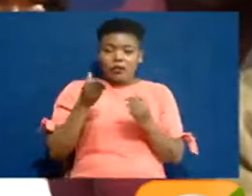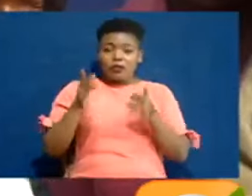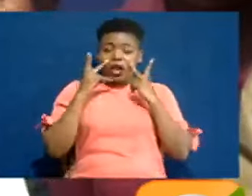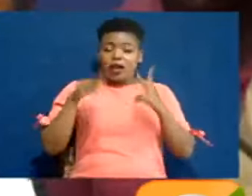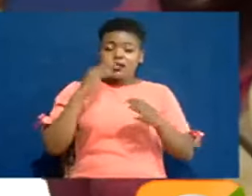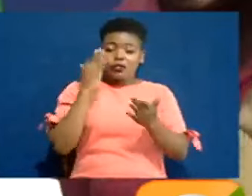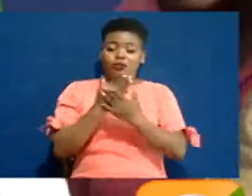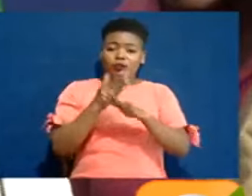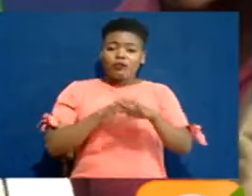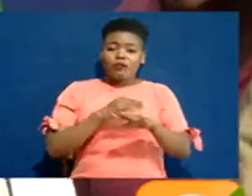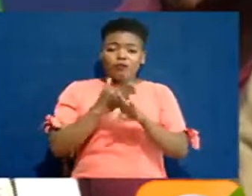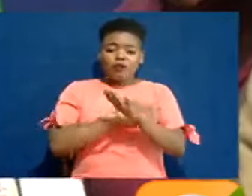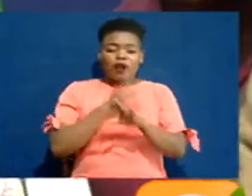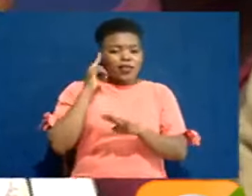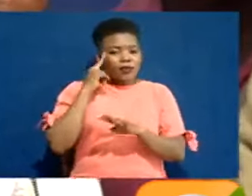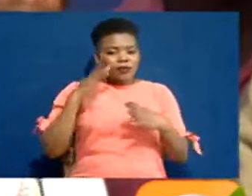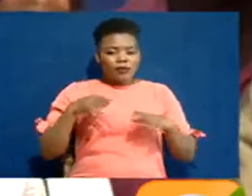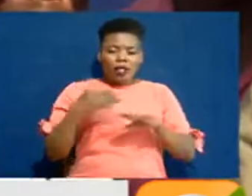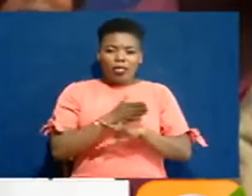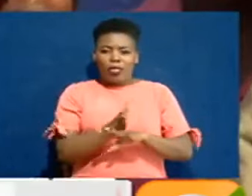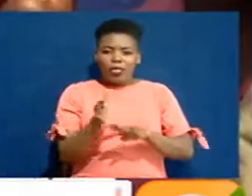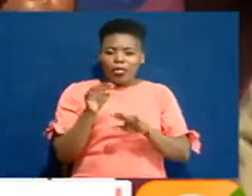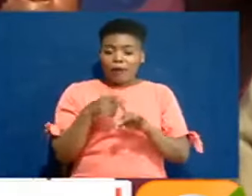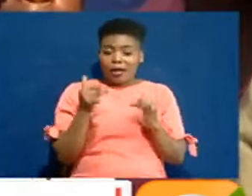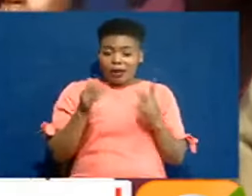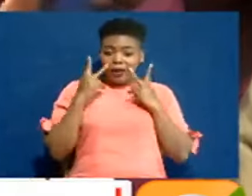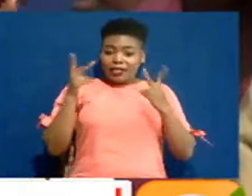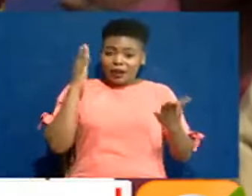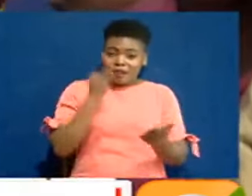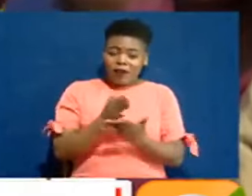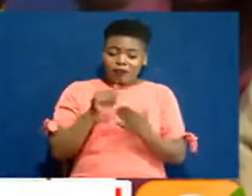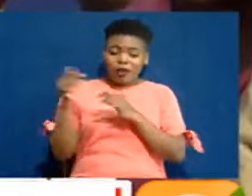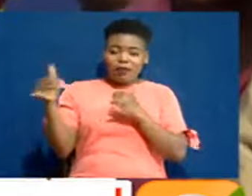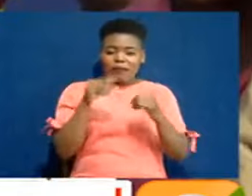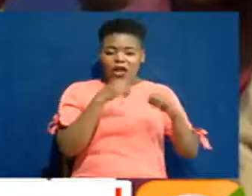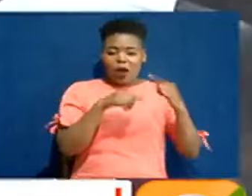ukweli, nilikuwa nafikiria ni uchanja, maybe wanatudanganya, lakini leo nimeamini kuwa ni ukweli.